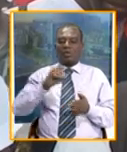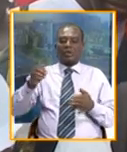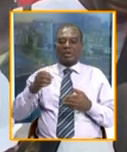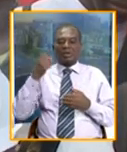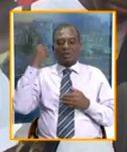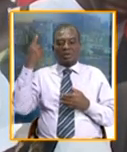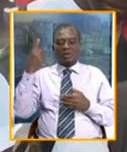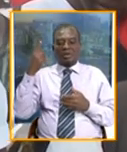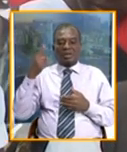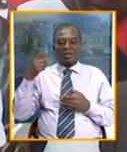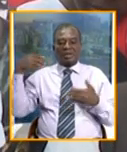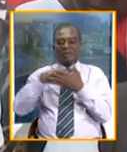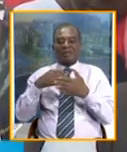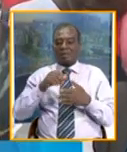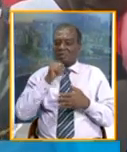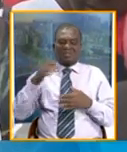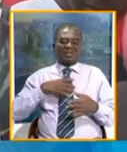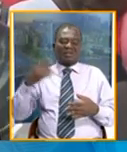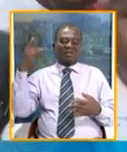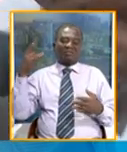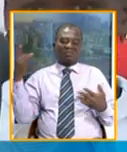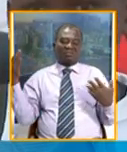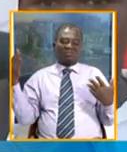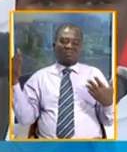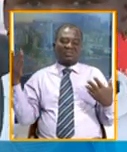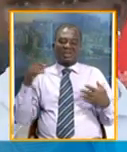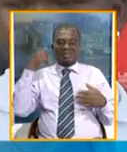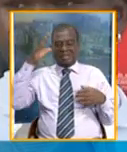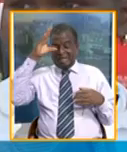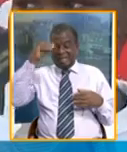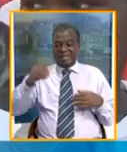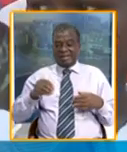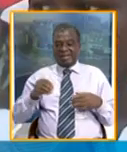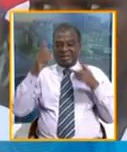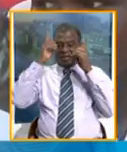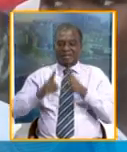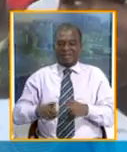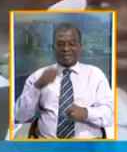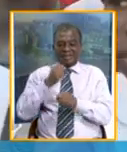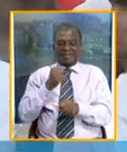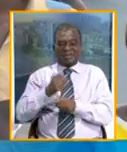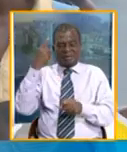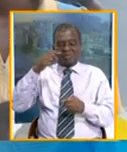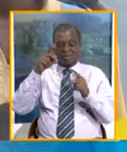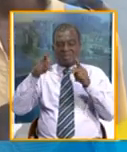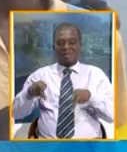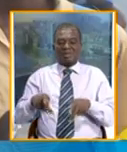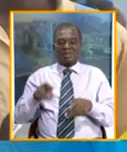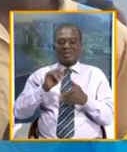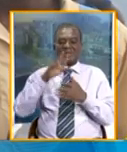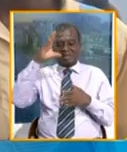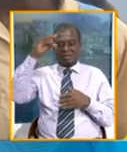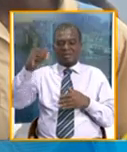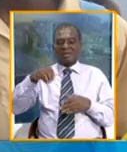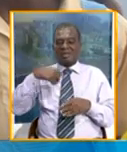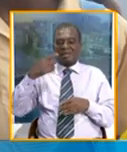la nouvelle, mais on n'a pas aimé. C'est ce qu'on m'a dit. Il était un homme digne. Il travaillait pour les gens. C'est un homme